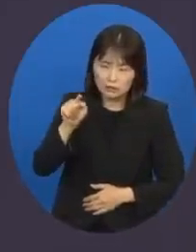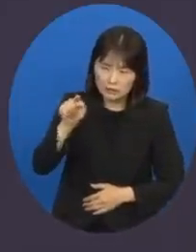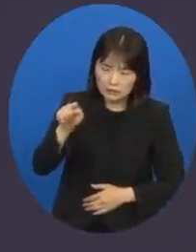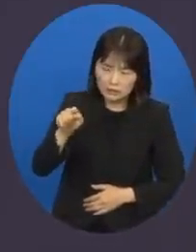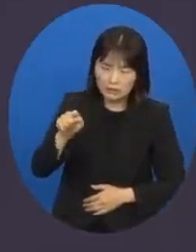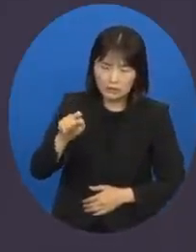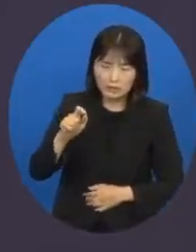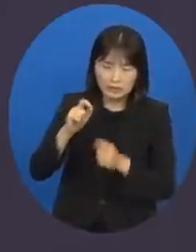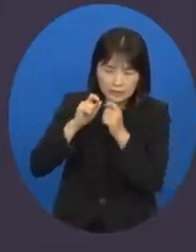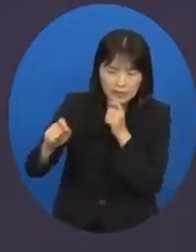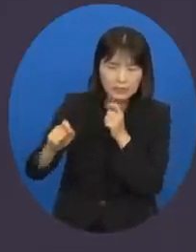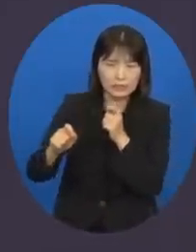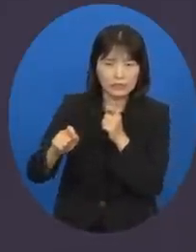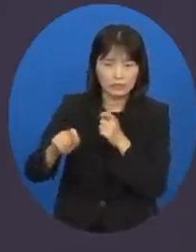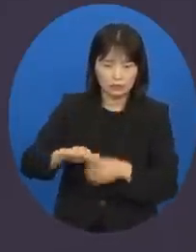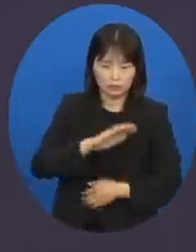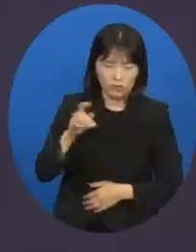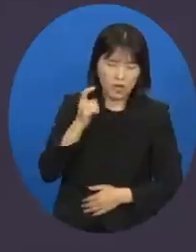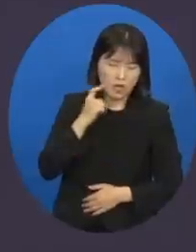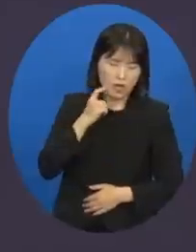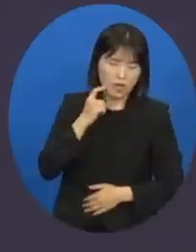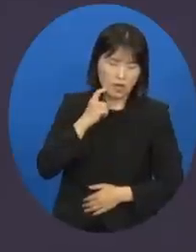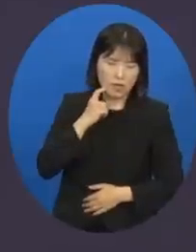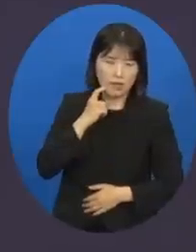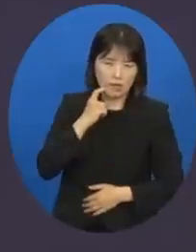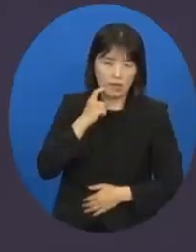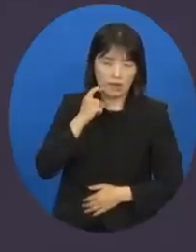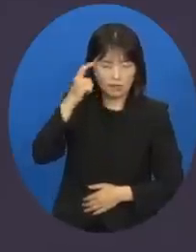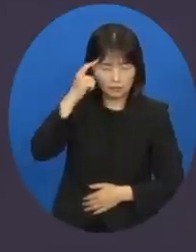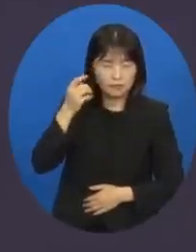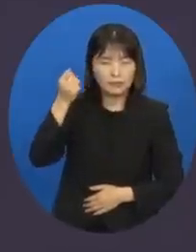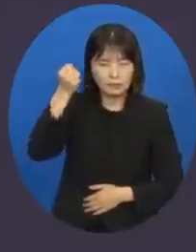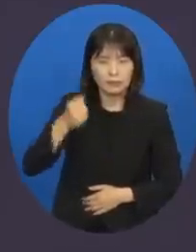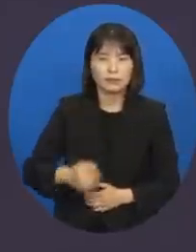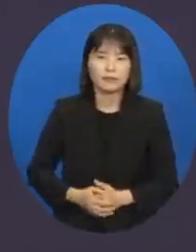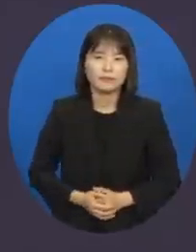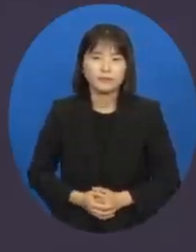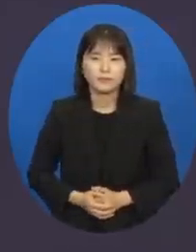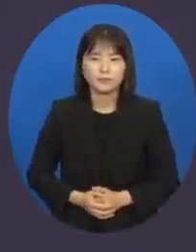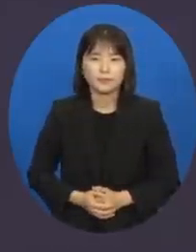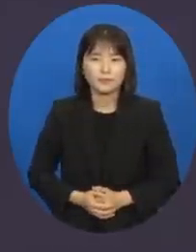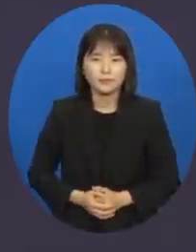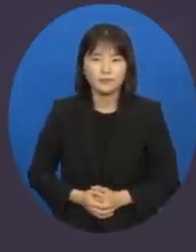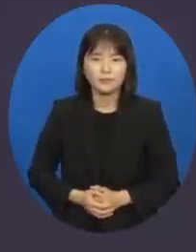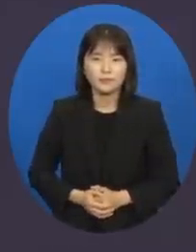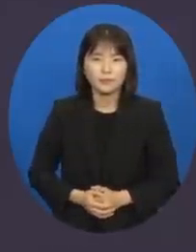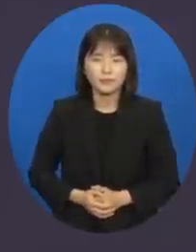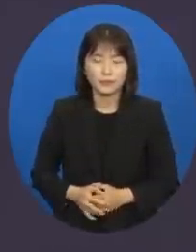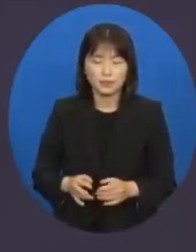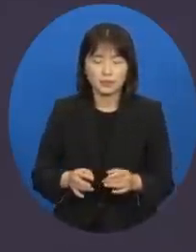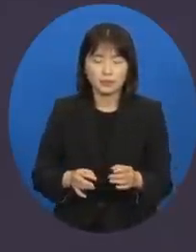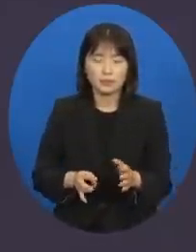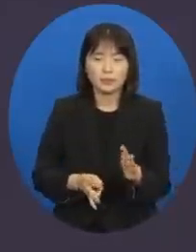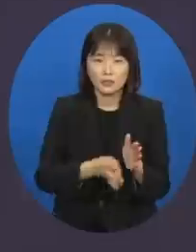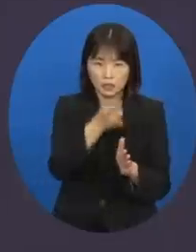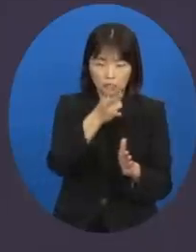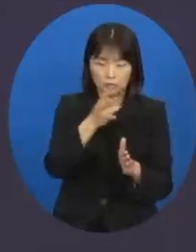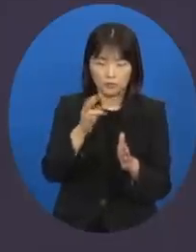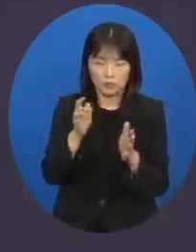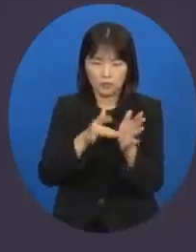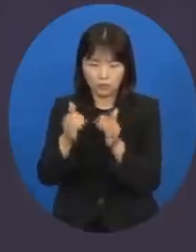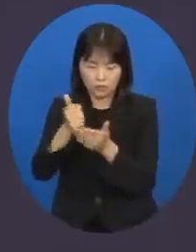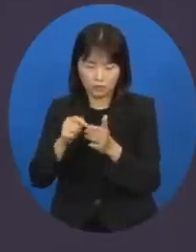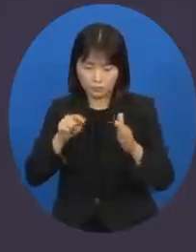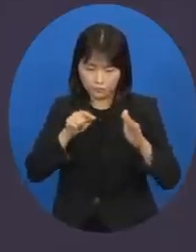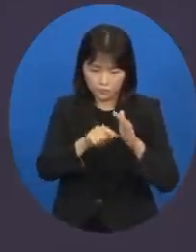사기꾼이었구나. 우리에게 거짓말을 한 것이구나. 이렇게 생각을 했던 것입니다. 예루살렘에 예수님이 입성하실 때 어떻게 했습니까?